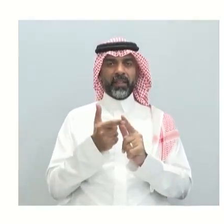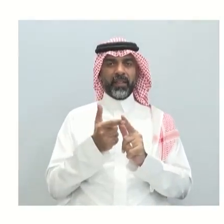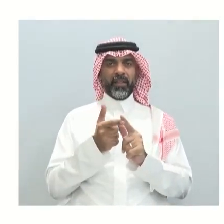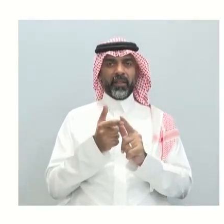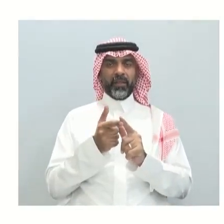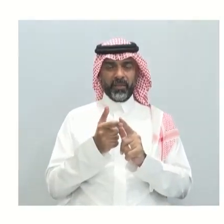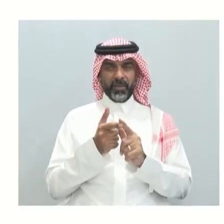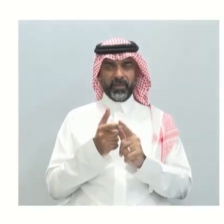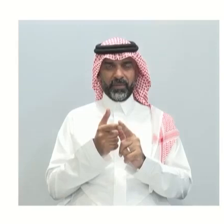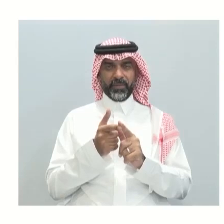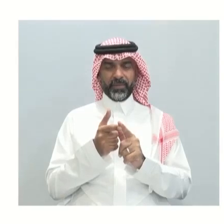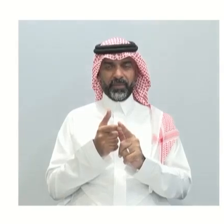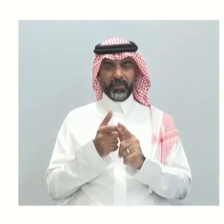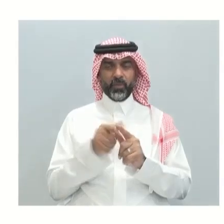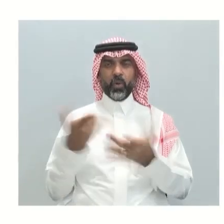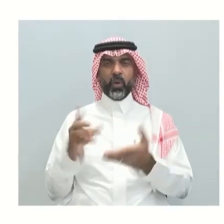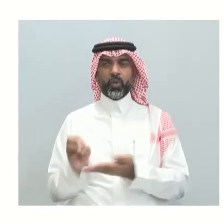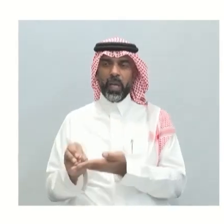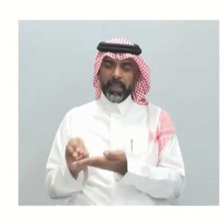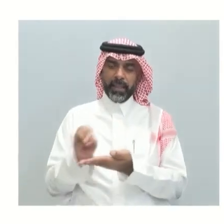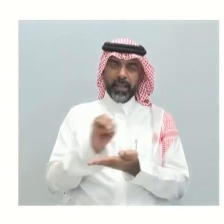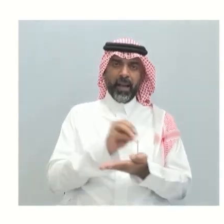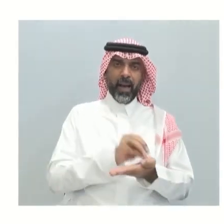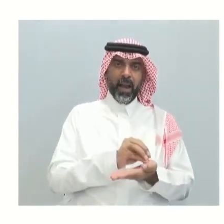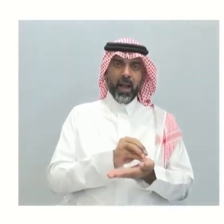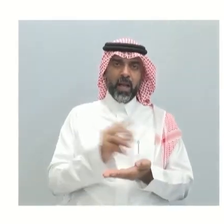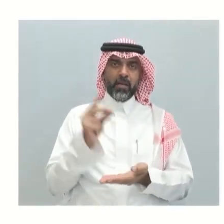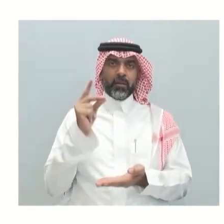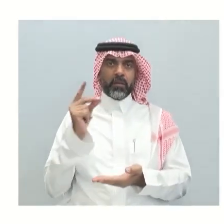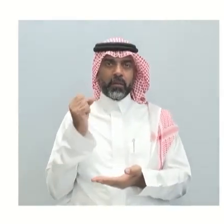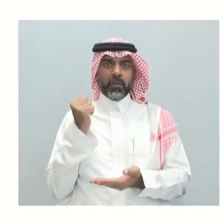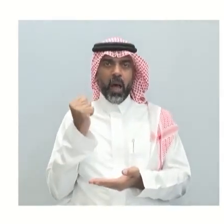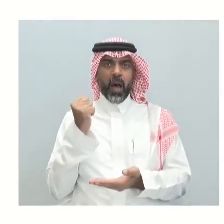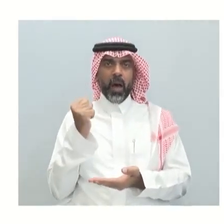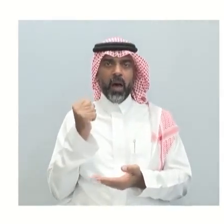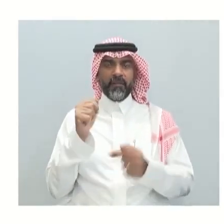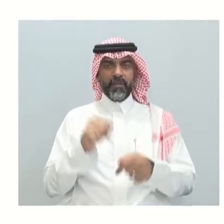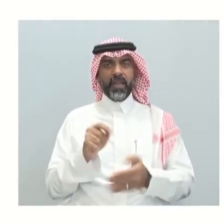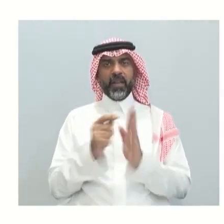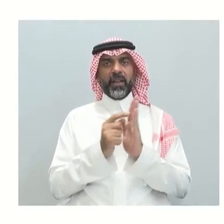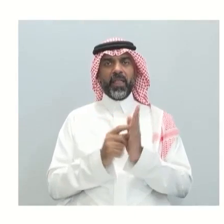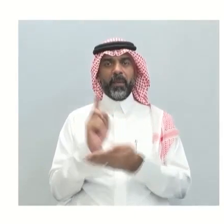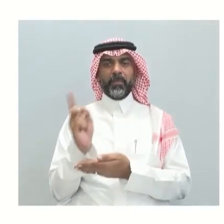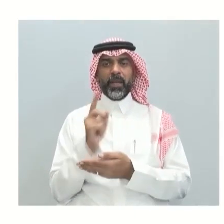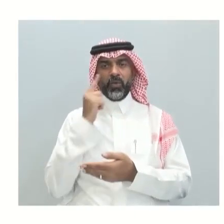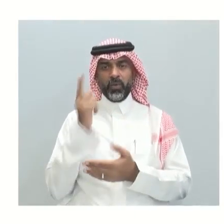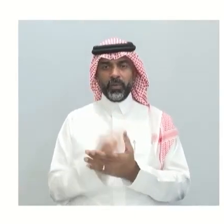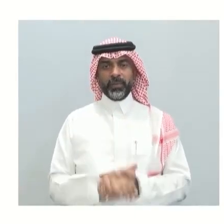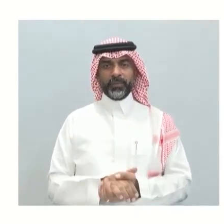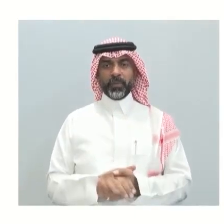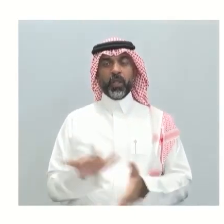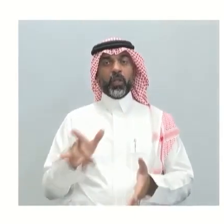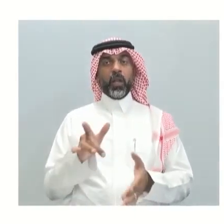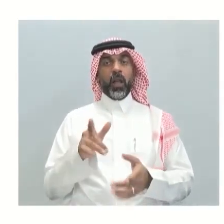البيئه وهو انتقال الطاقه في النظام البي لدينا فكره رئيسه في درسنا تنص الفكره الرئيسه بانه